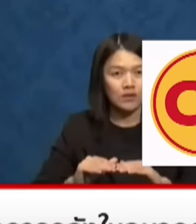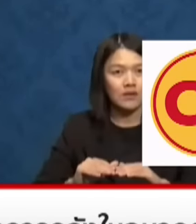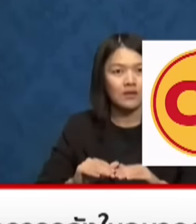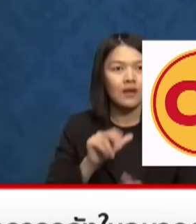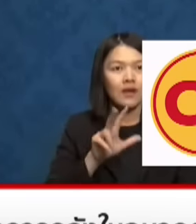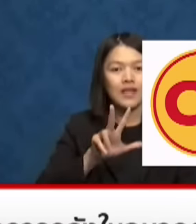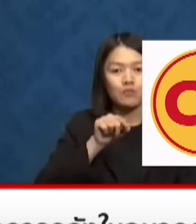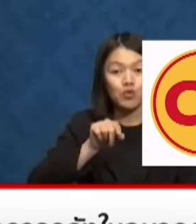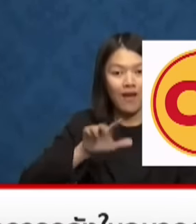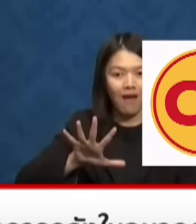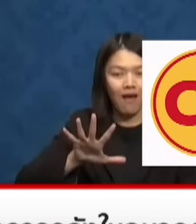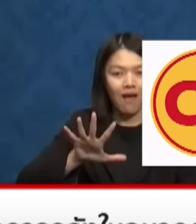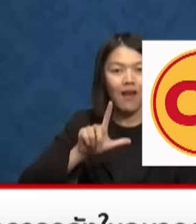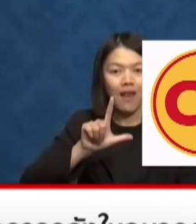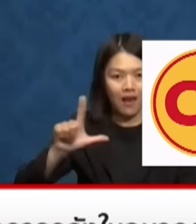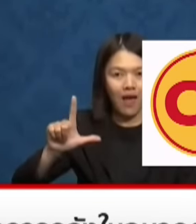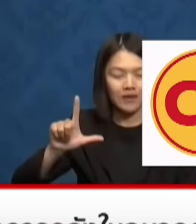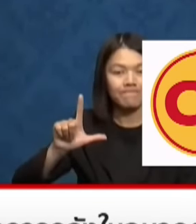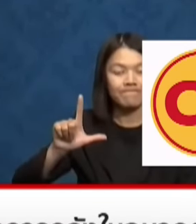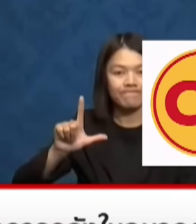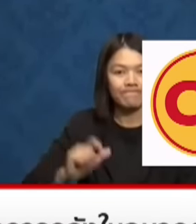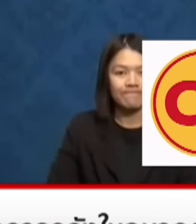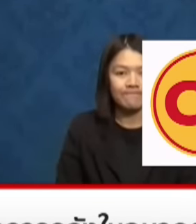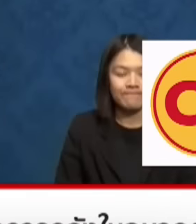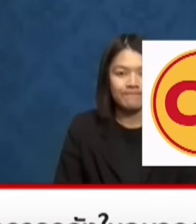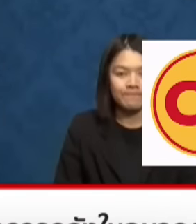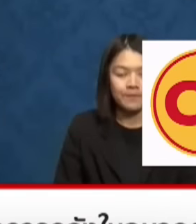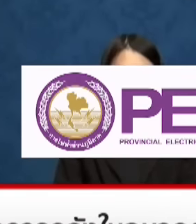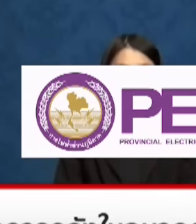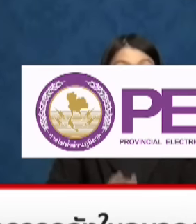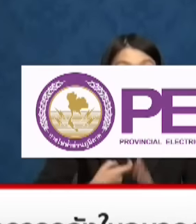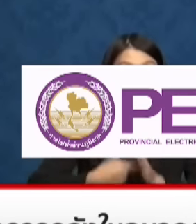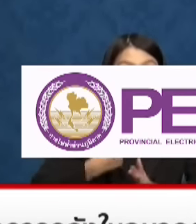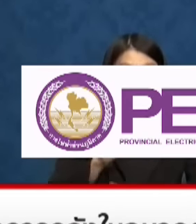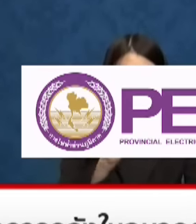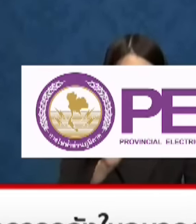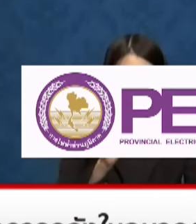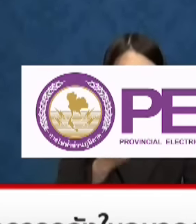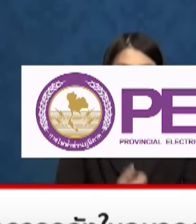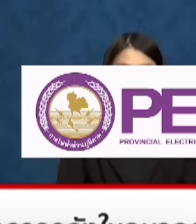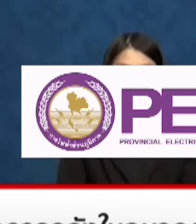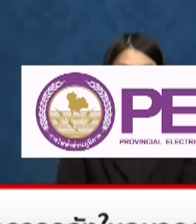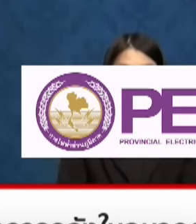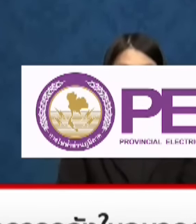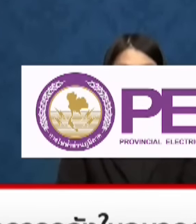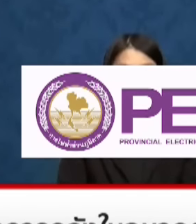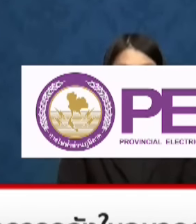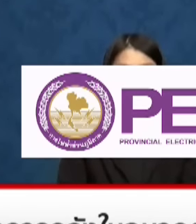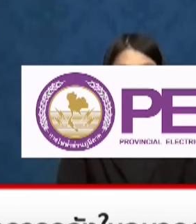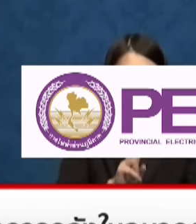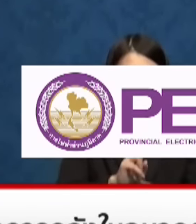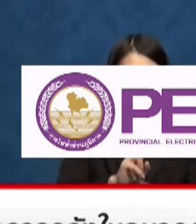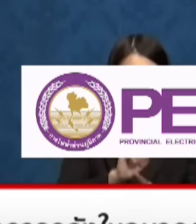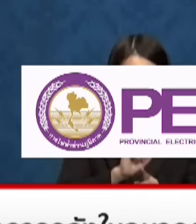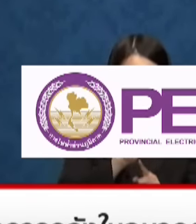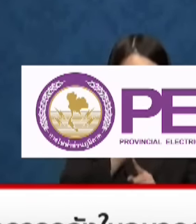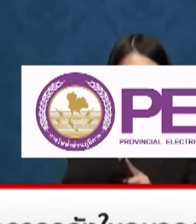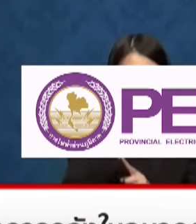านะกรรมาธิการเสียงข้างน้อยขอสงวนความเห็นว่าแล้วก็อภิปรายบอกว่าก็ขอปรับลดงบประมาณอีกประม